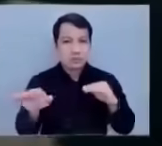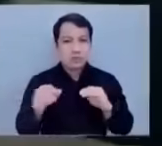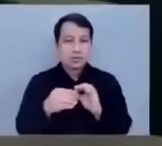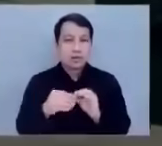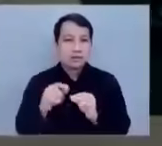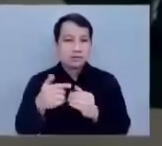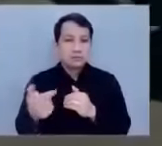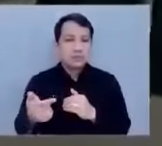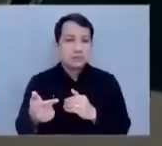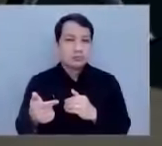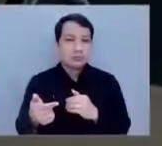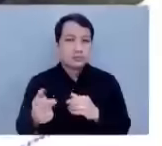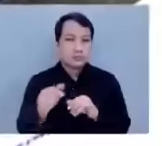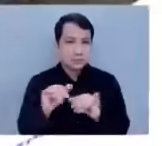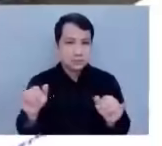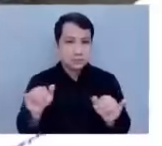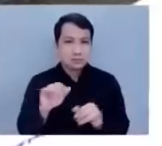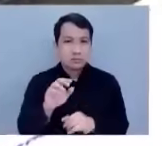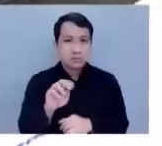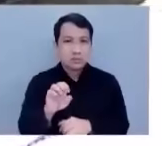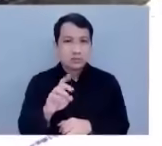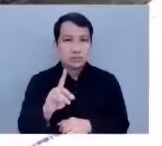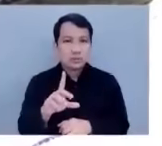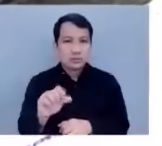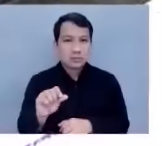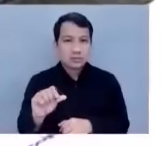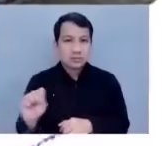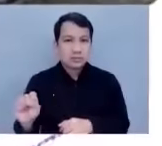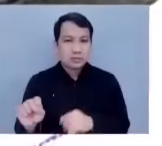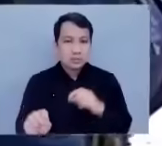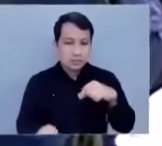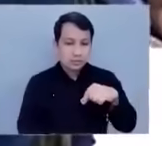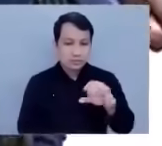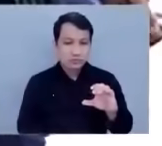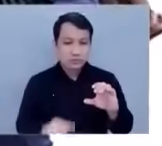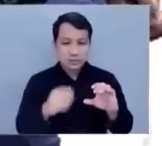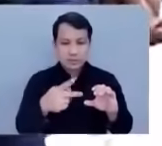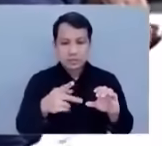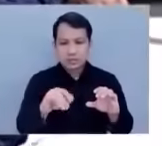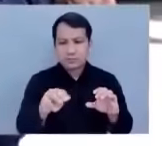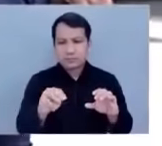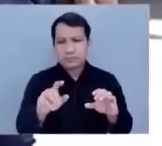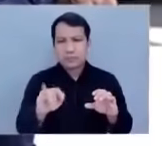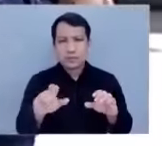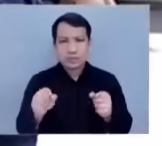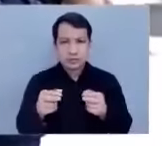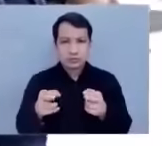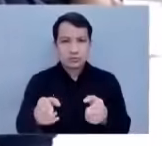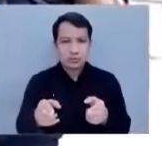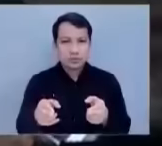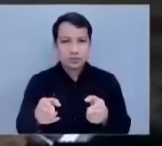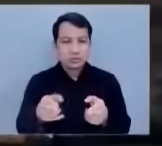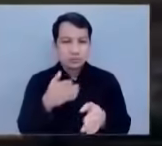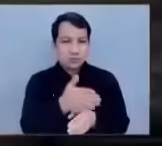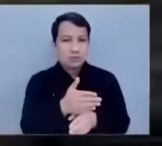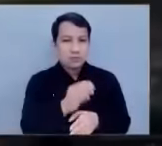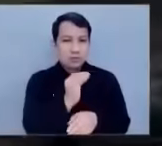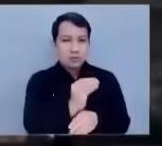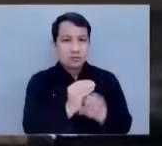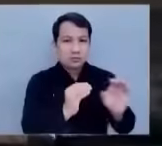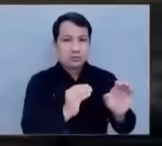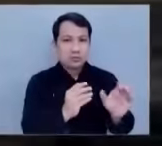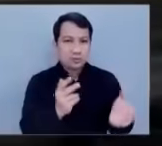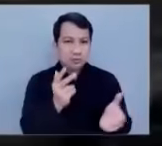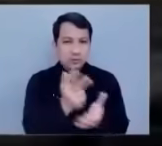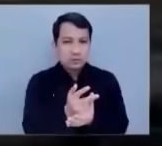pangunahing lansangan gaya ng EDSA. Sa Camyas Road sa Quezon City, sinita at pinagmulta ang mga may-ari ng mga sasakyang ginawang parking